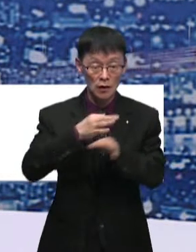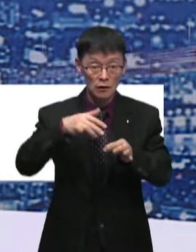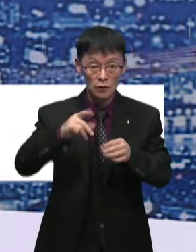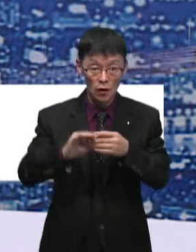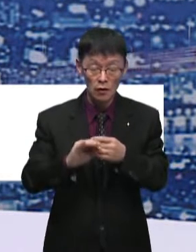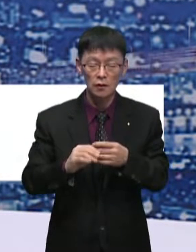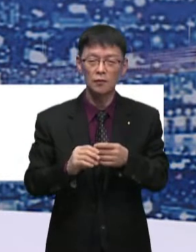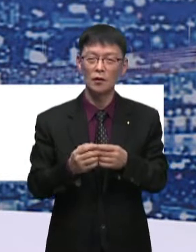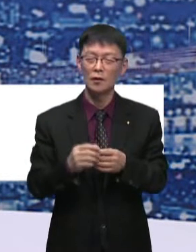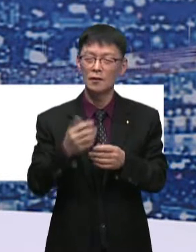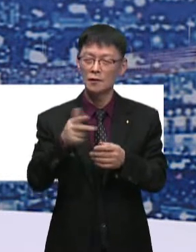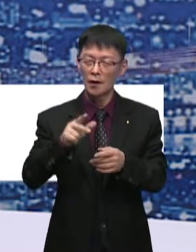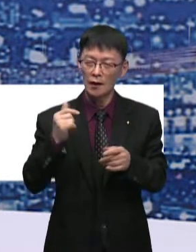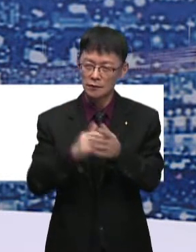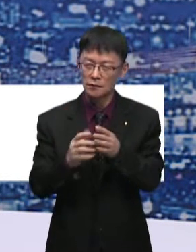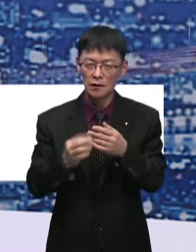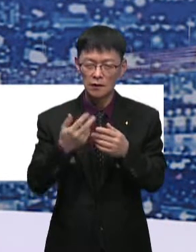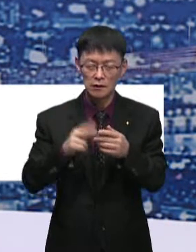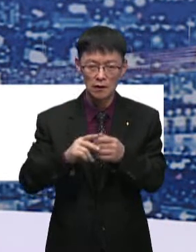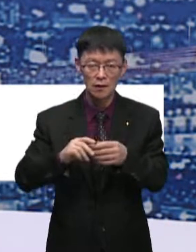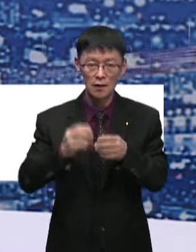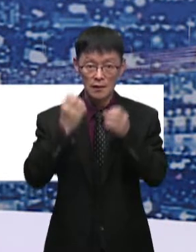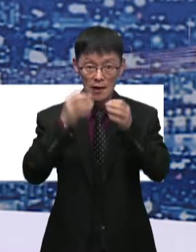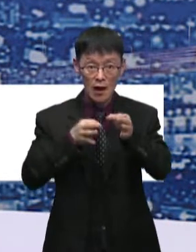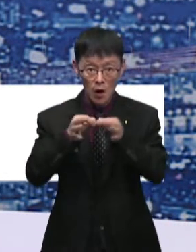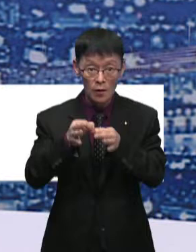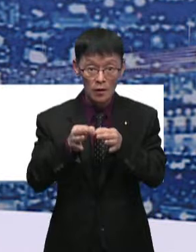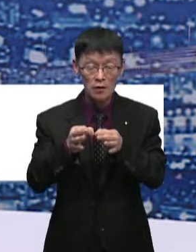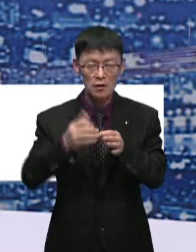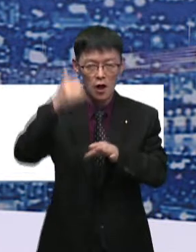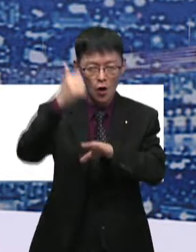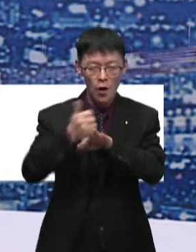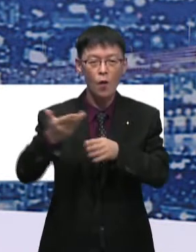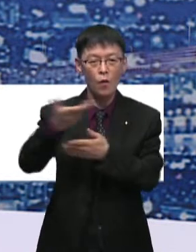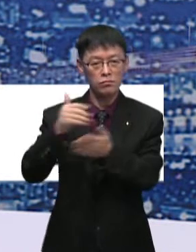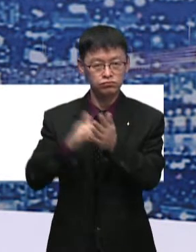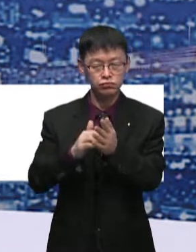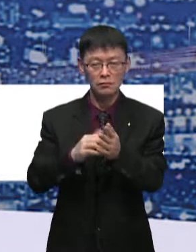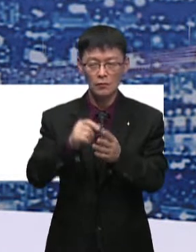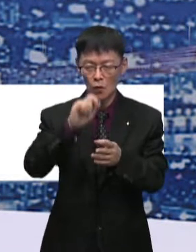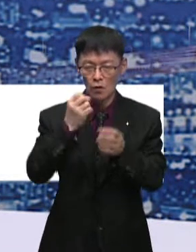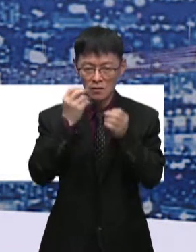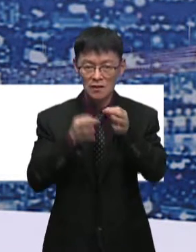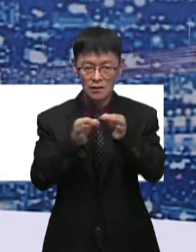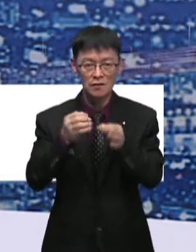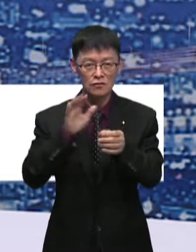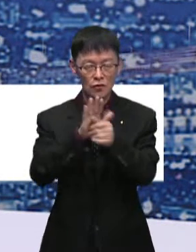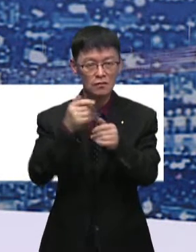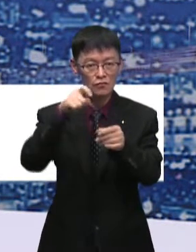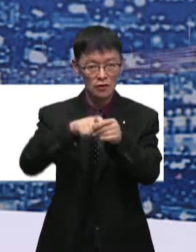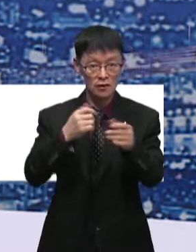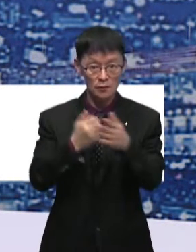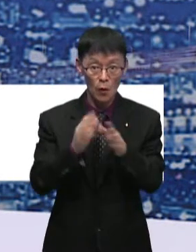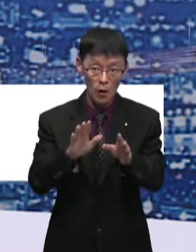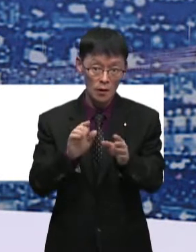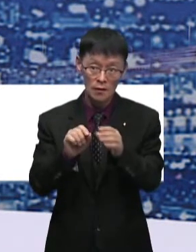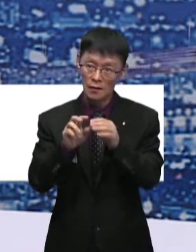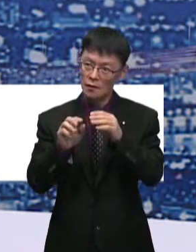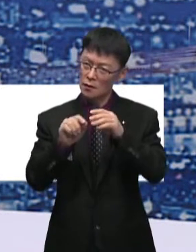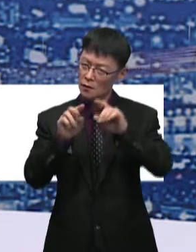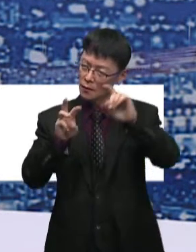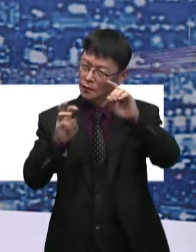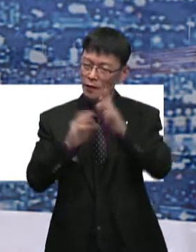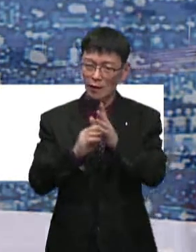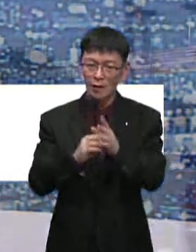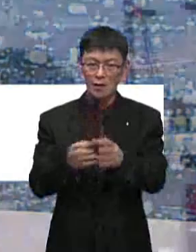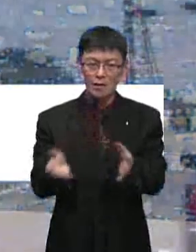인천경제청과 인천테크노파크가 인천 스타트업파크의 성과를 공유하고 이 스타트업의 진출을 지원하기 위해 오는 30일